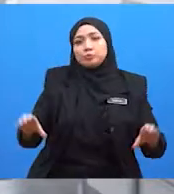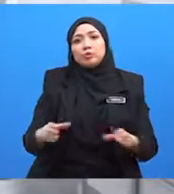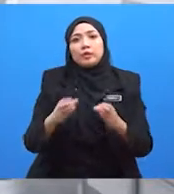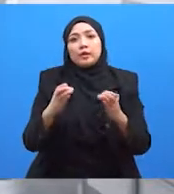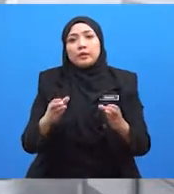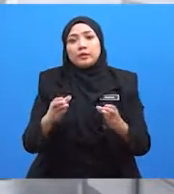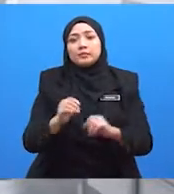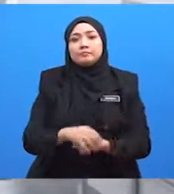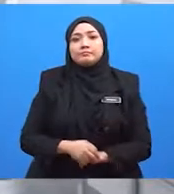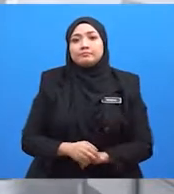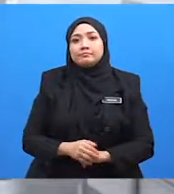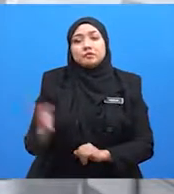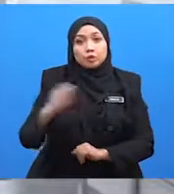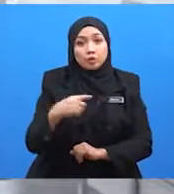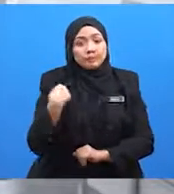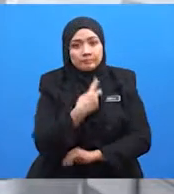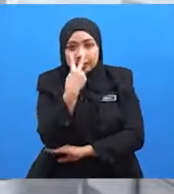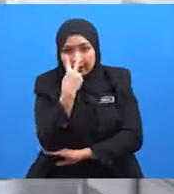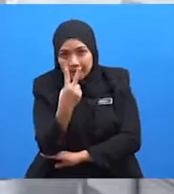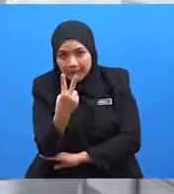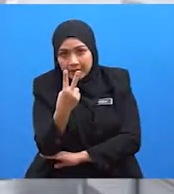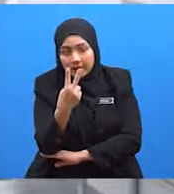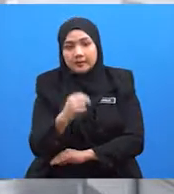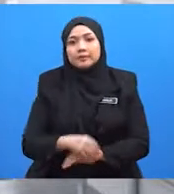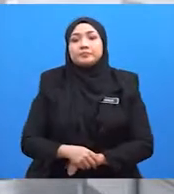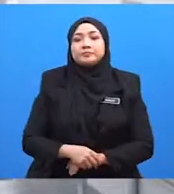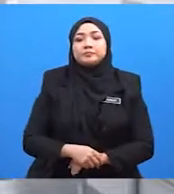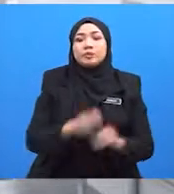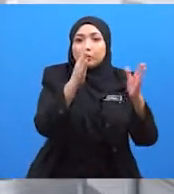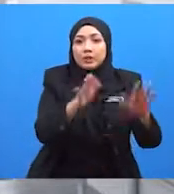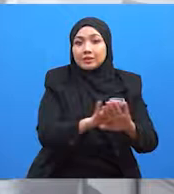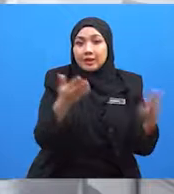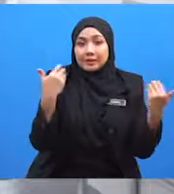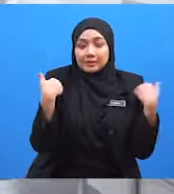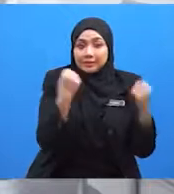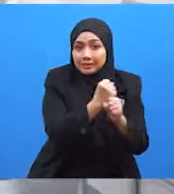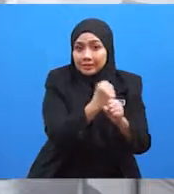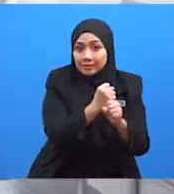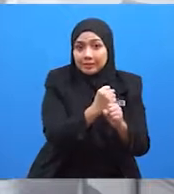tersebut? Mari kita lihat. Pengangguran bermusim.